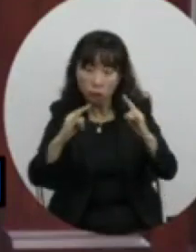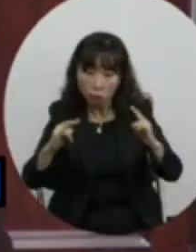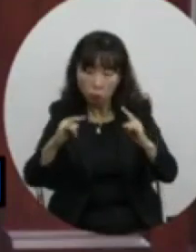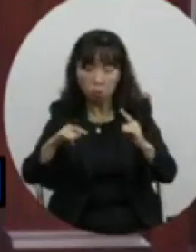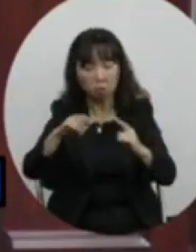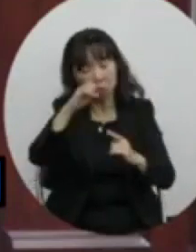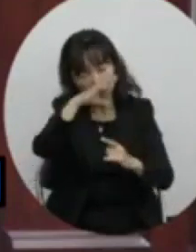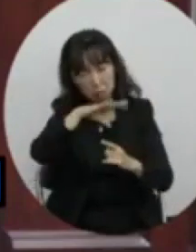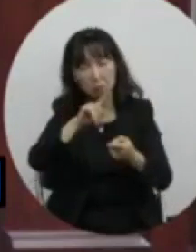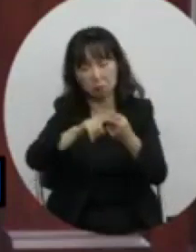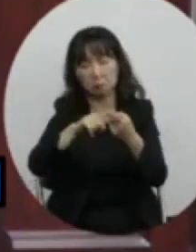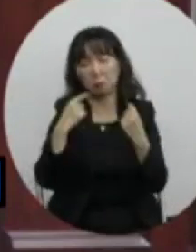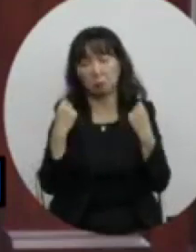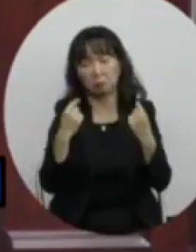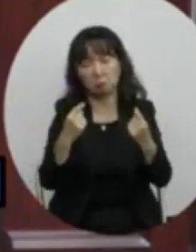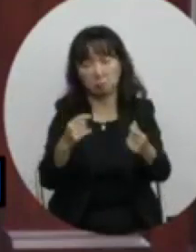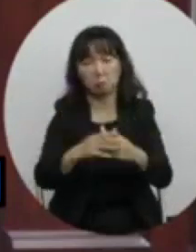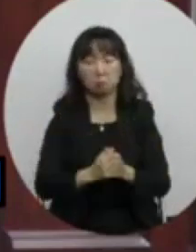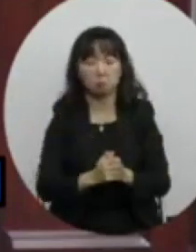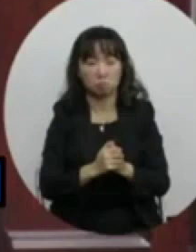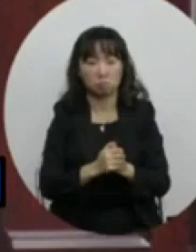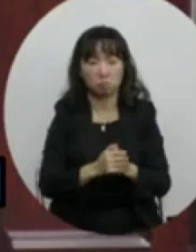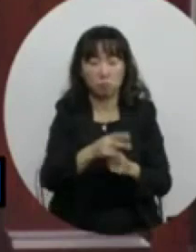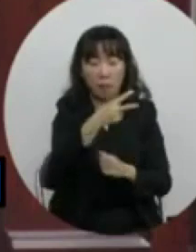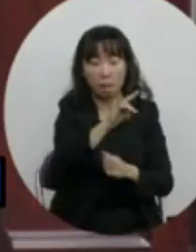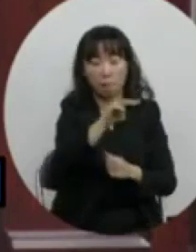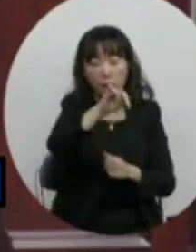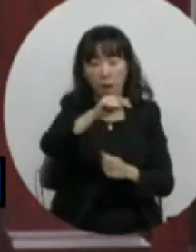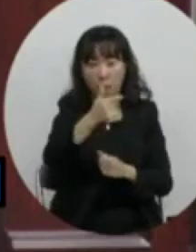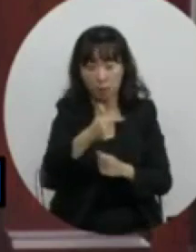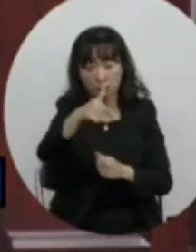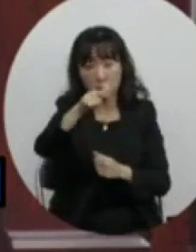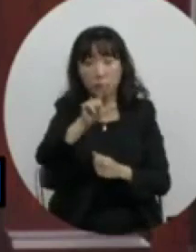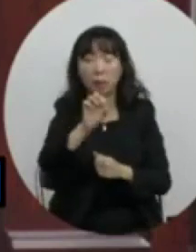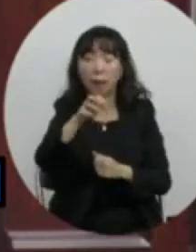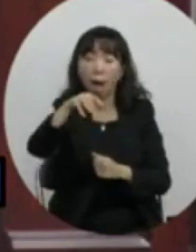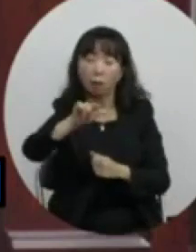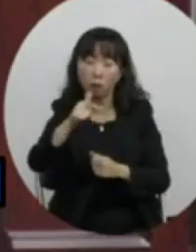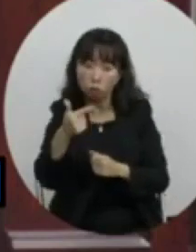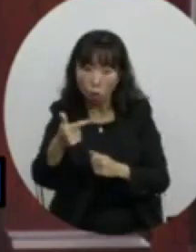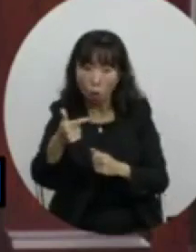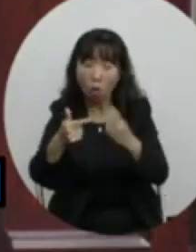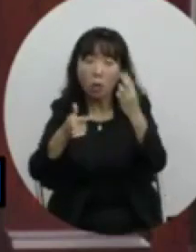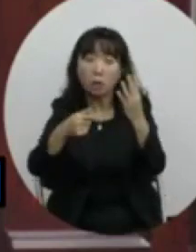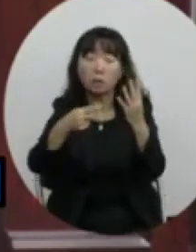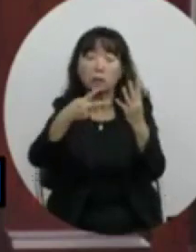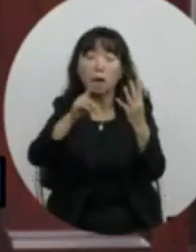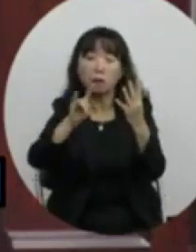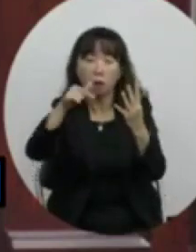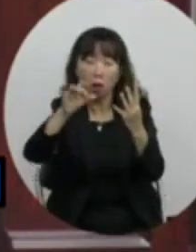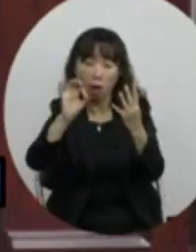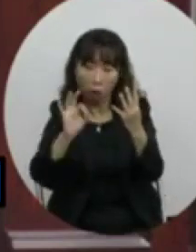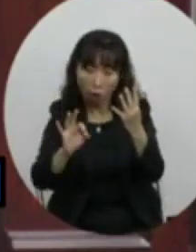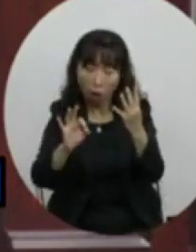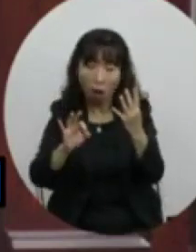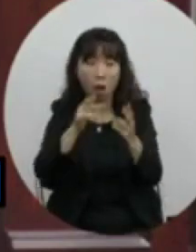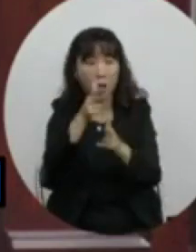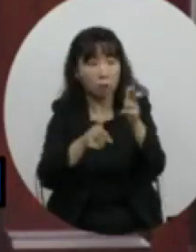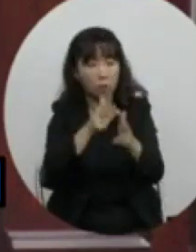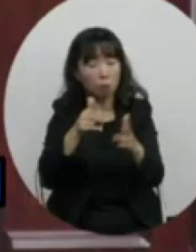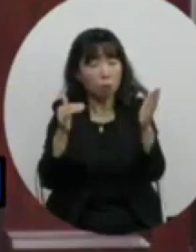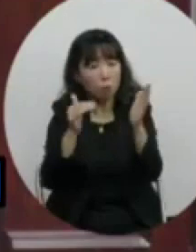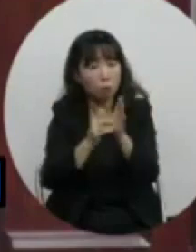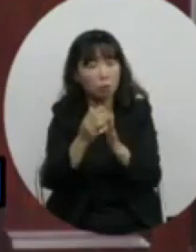유명무실한 것으로 알고 있습니다. 대신면, 강천면, 점동면의 4대강 사업 모래야적장은 4대강 사업이 끝난